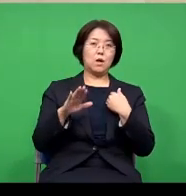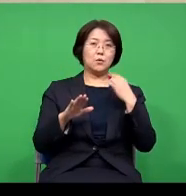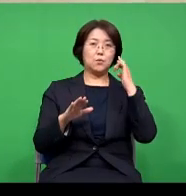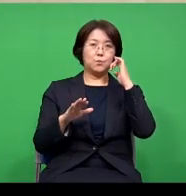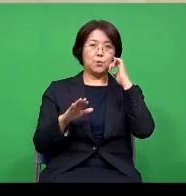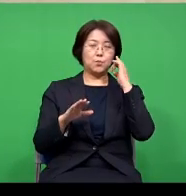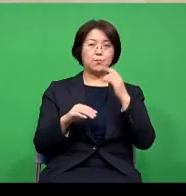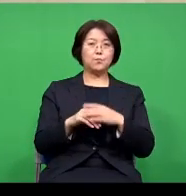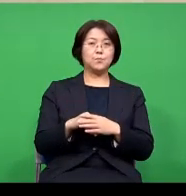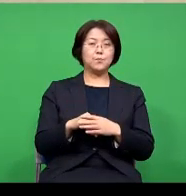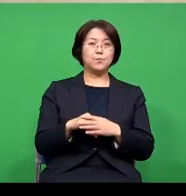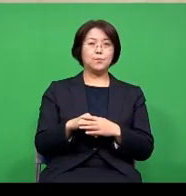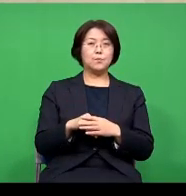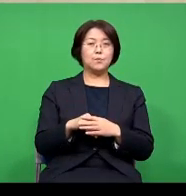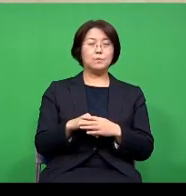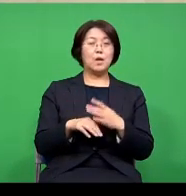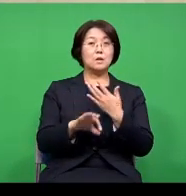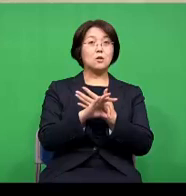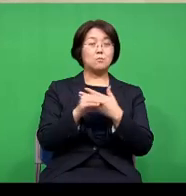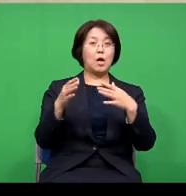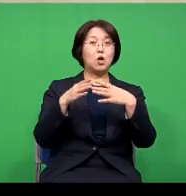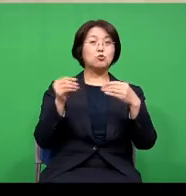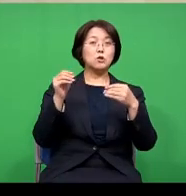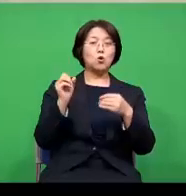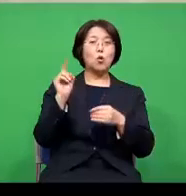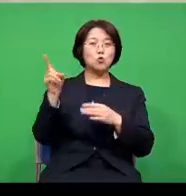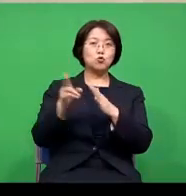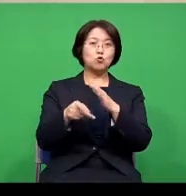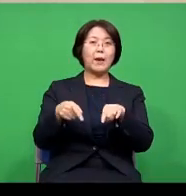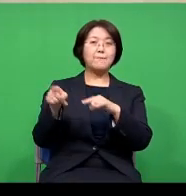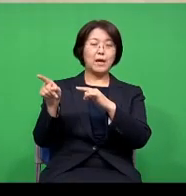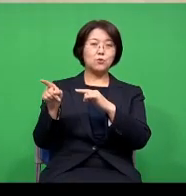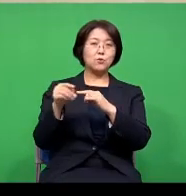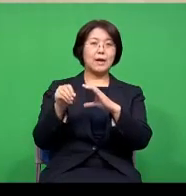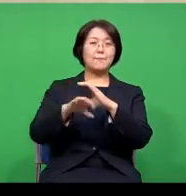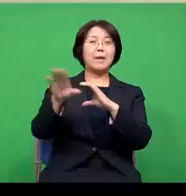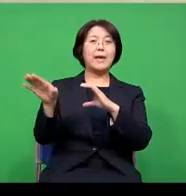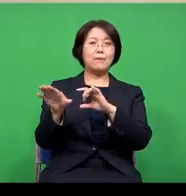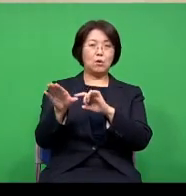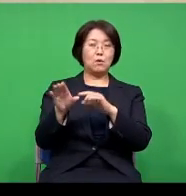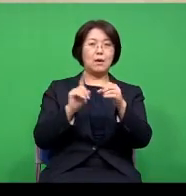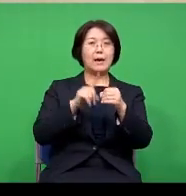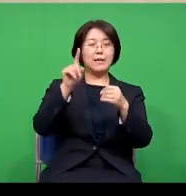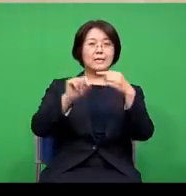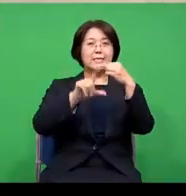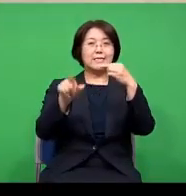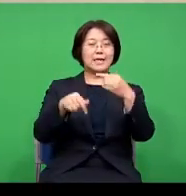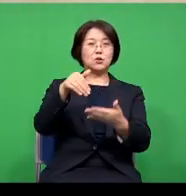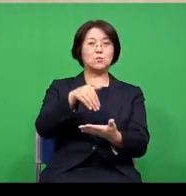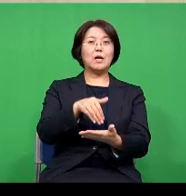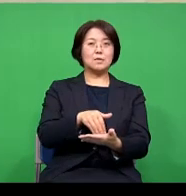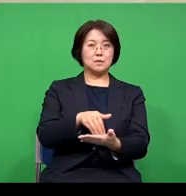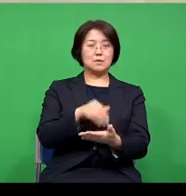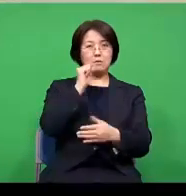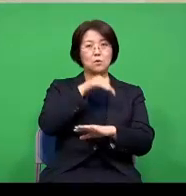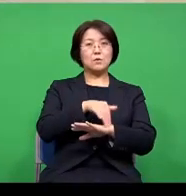ね。そういうことになれば、例えば国の方の GoTo トラベルキャンペーンも来年の1月末までの予定です